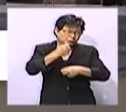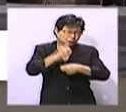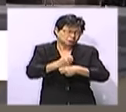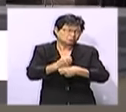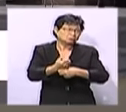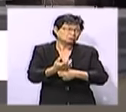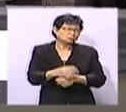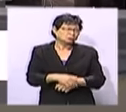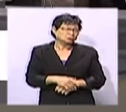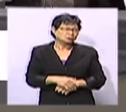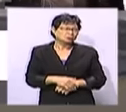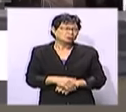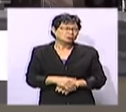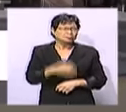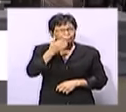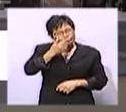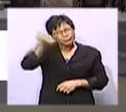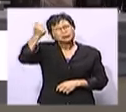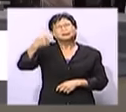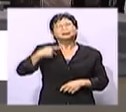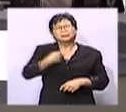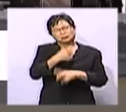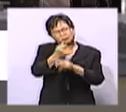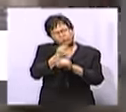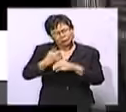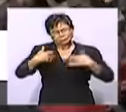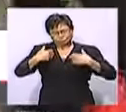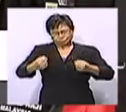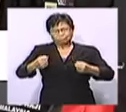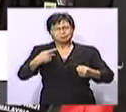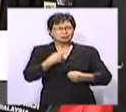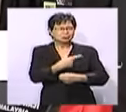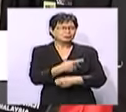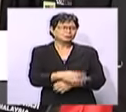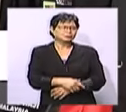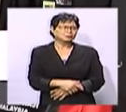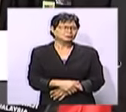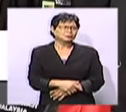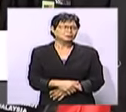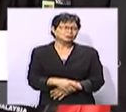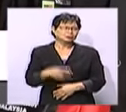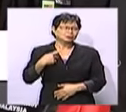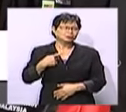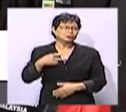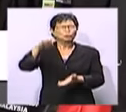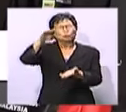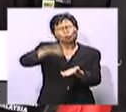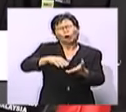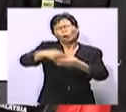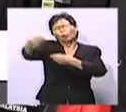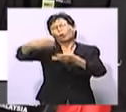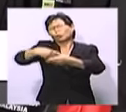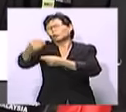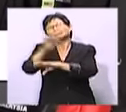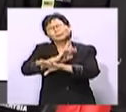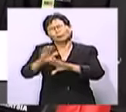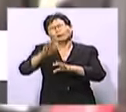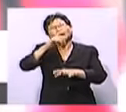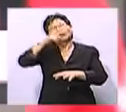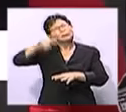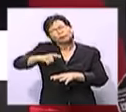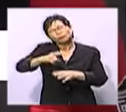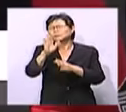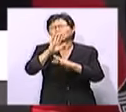Jadi sebaiknya kita jaga kesihatan kita. Dan kita kurangkan aktiviti luar lah kalau tidak ada